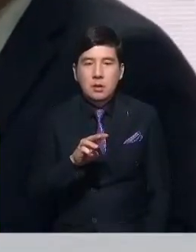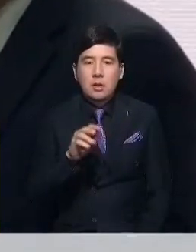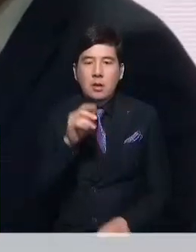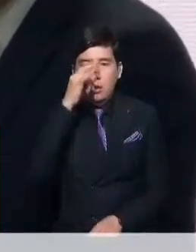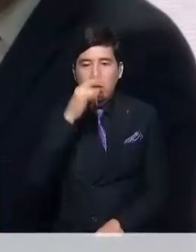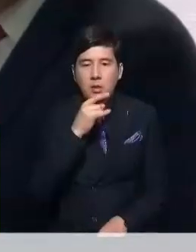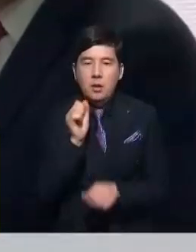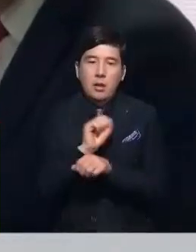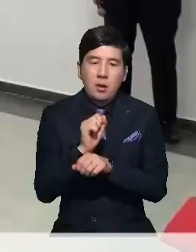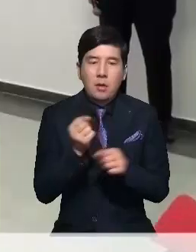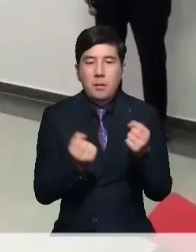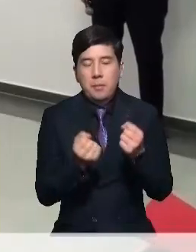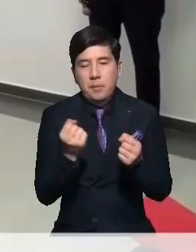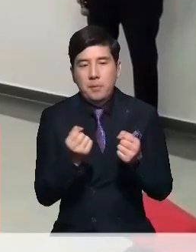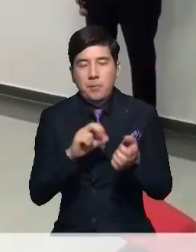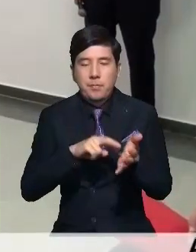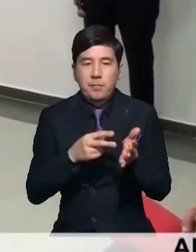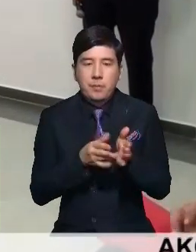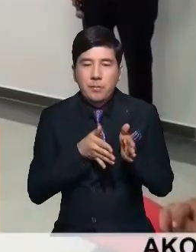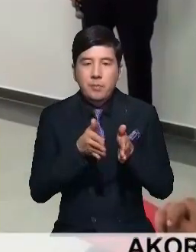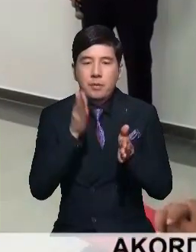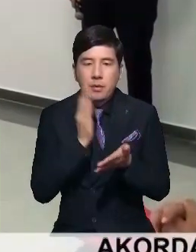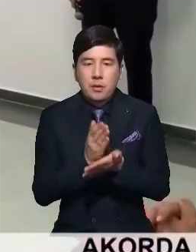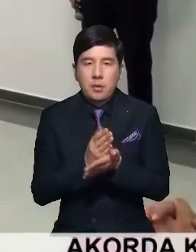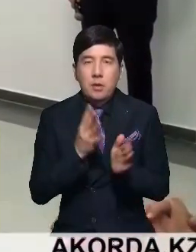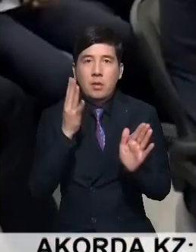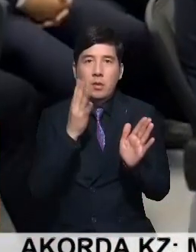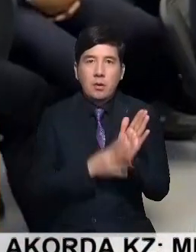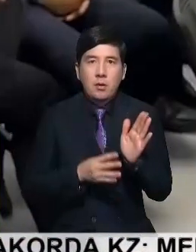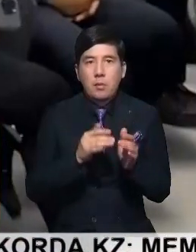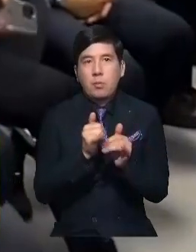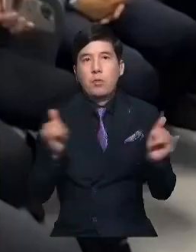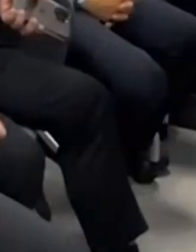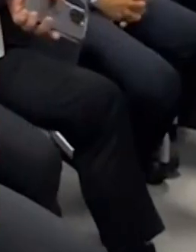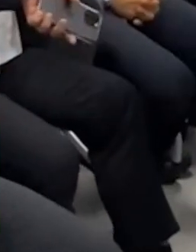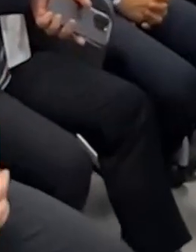автоөнеркәсіпті қолдауға бағытталған. Кластер аумағында 90-нан астам маман жұмыс істейді.